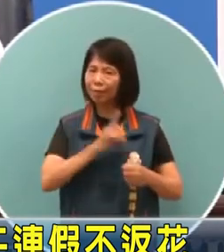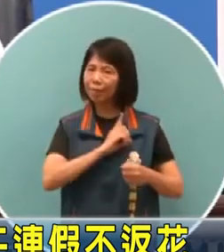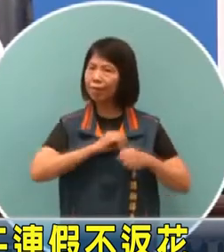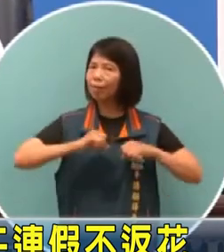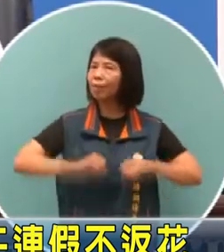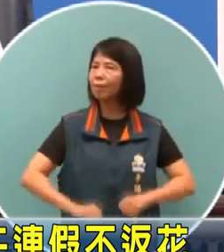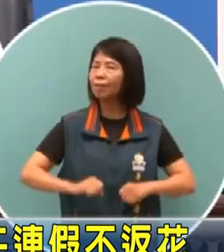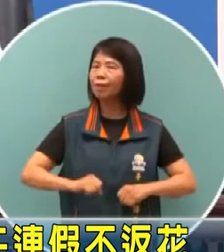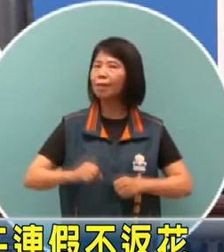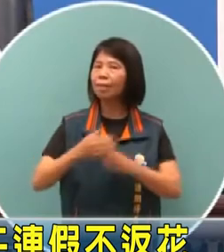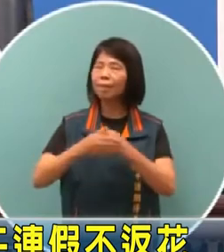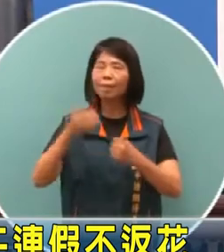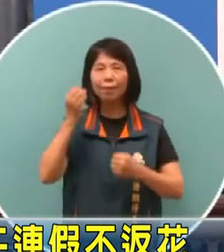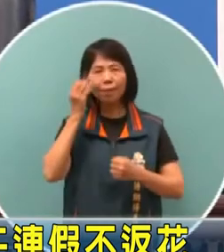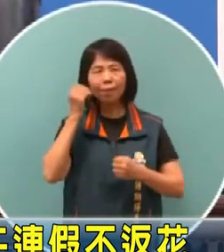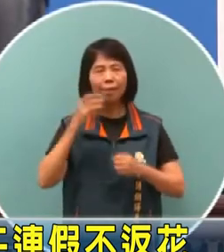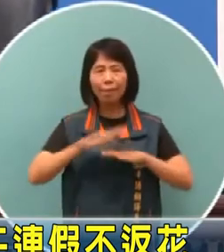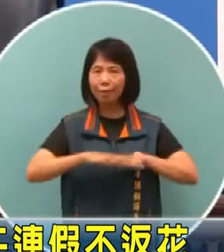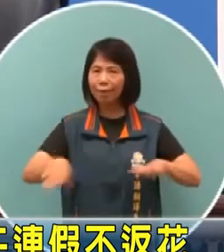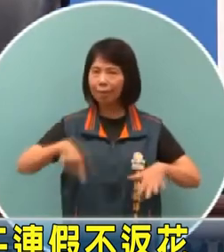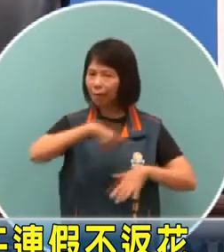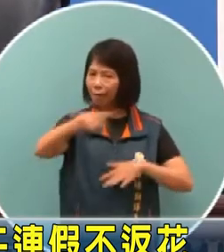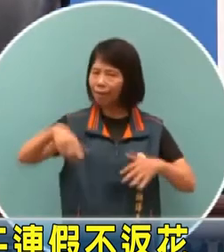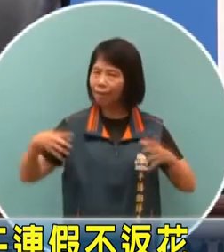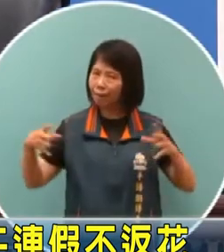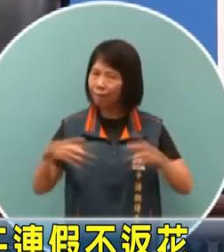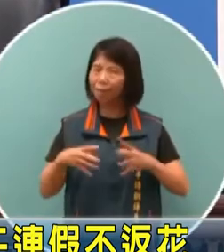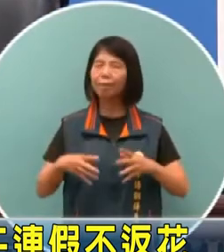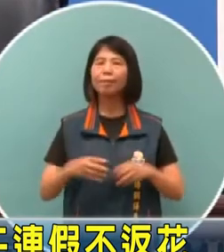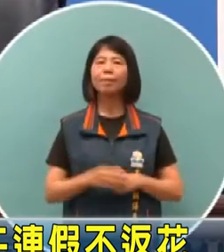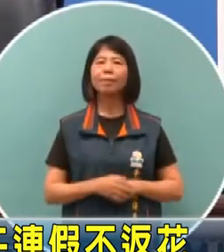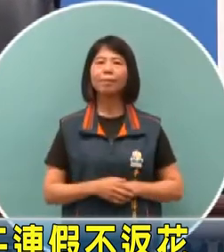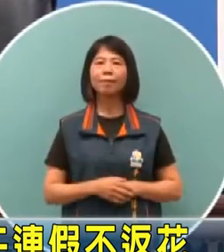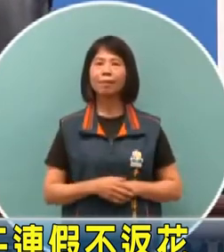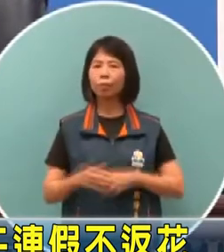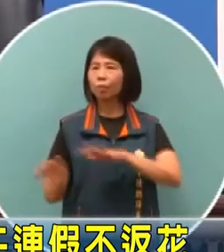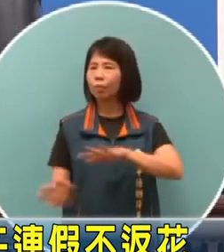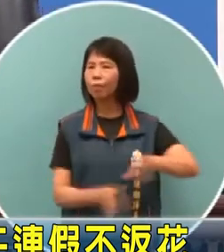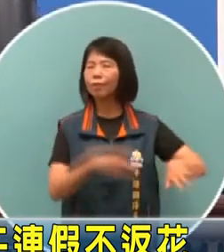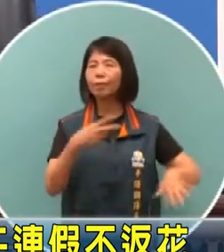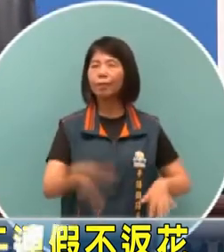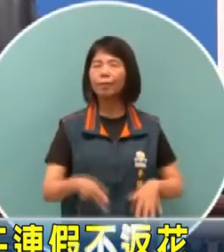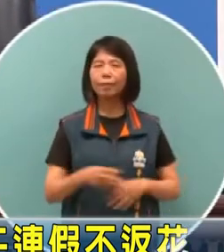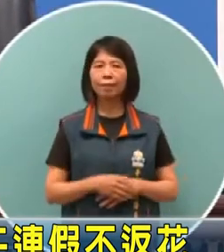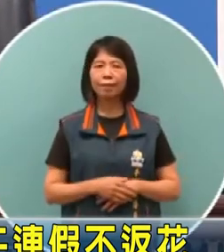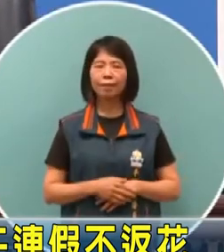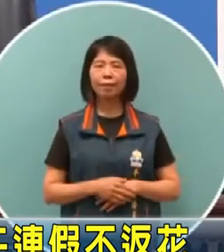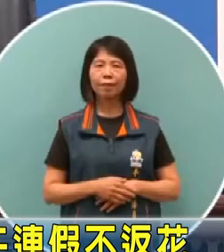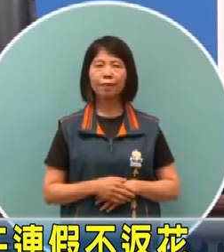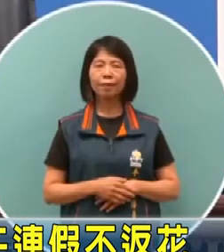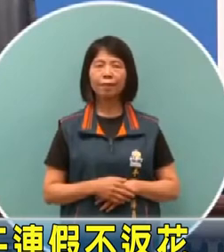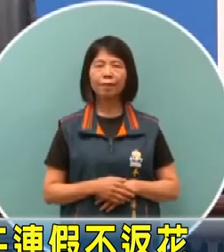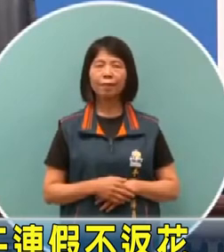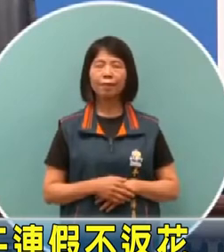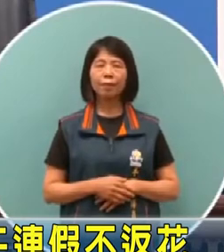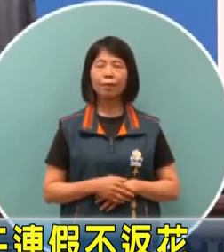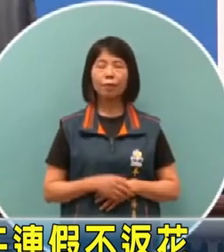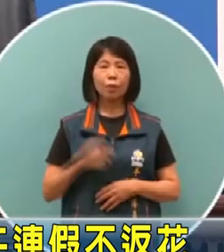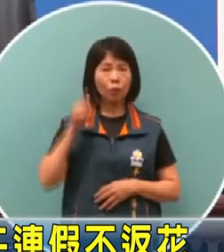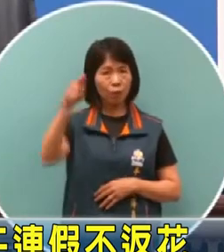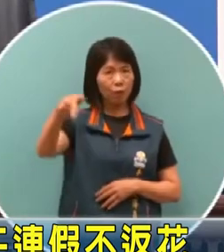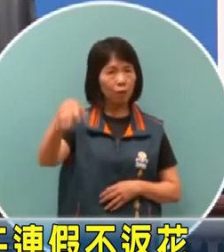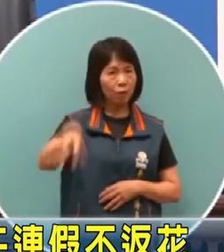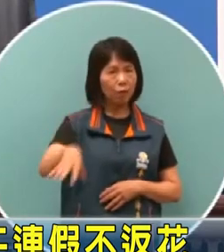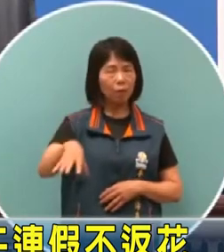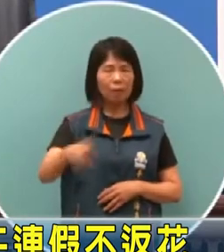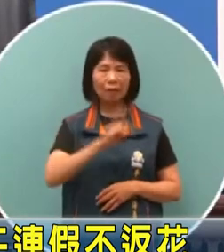们大家一起来。另外，对于我们远从这个远方回来自